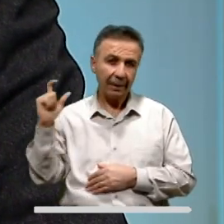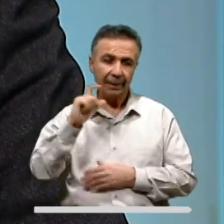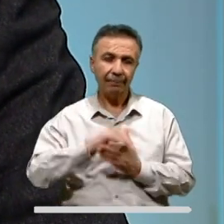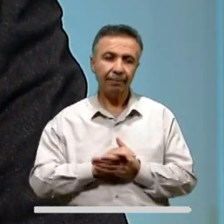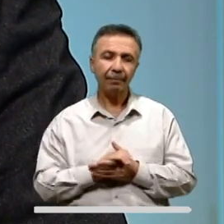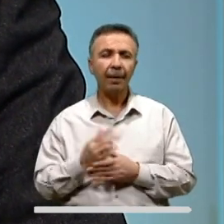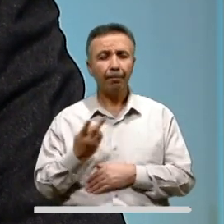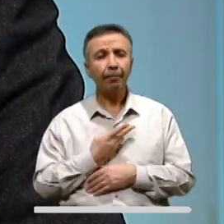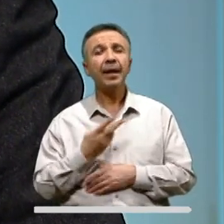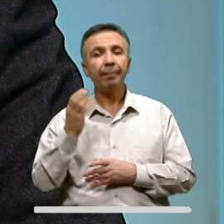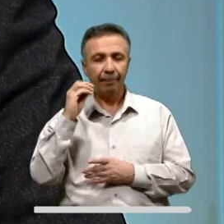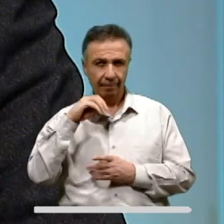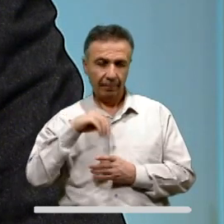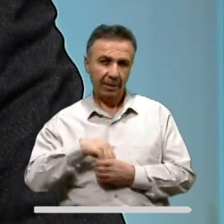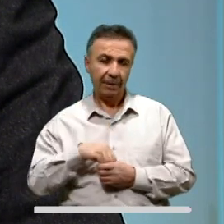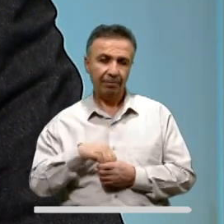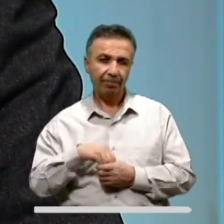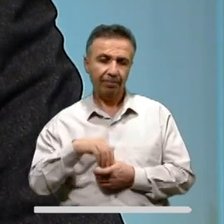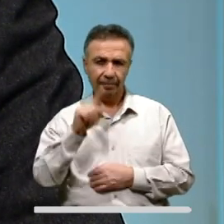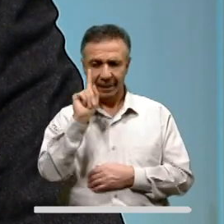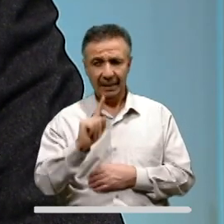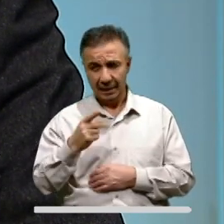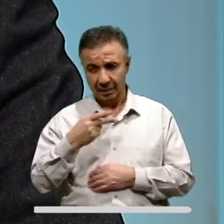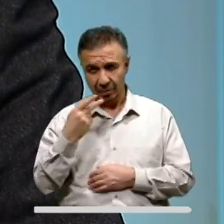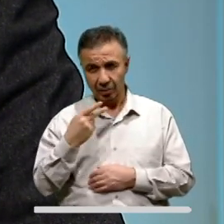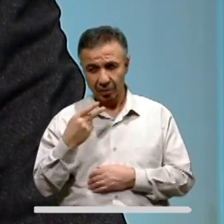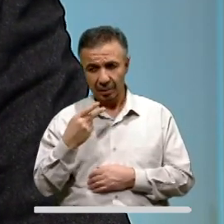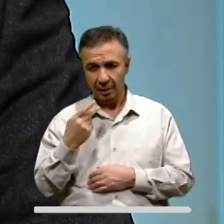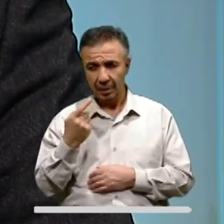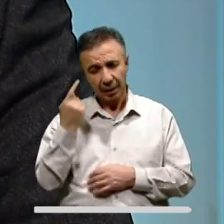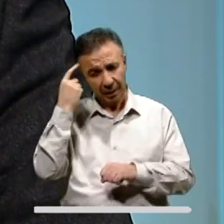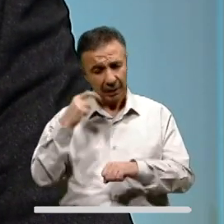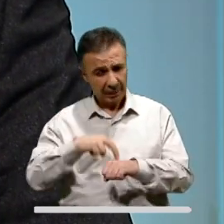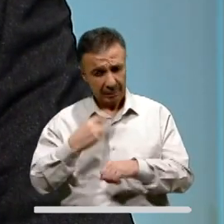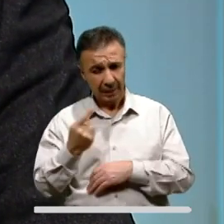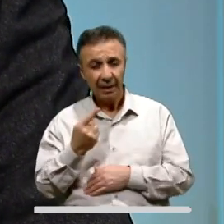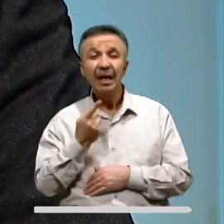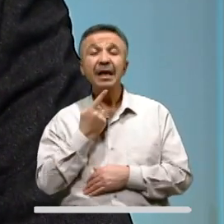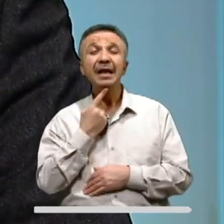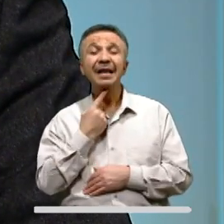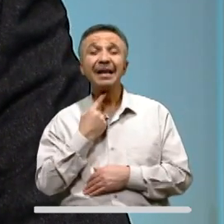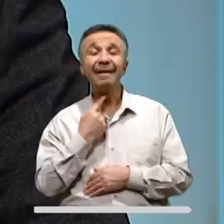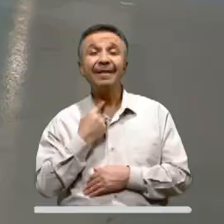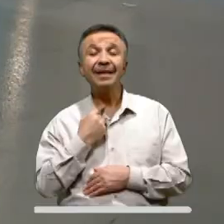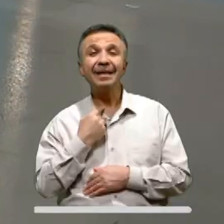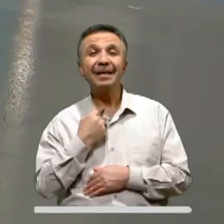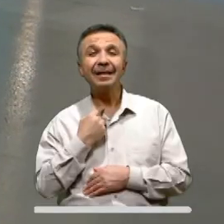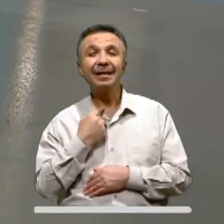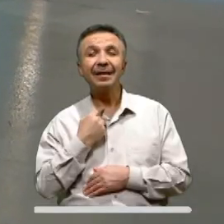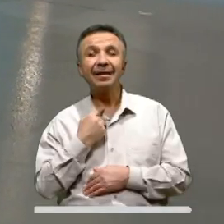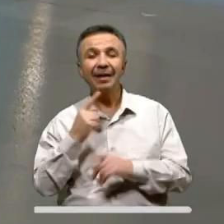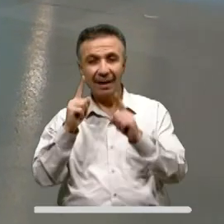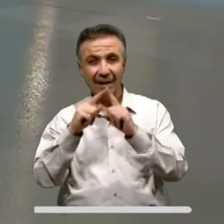için hani ilk böyle söylediğimde aklıma gelen şey nefis muhasebesi yapma ayıdır.